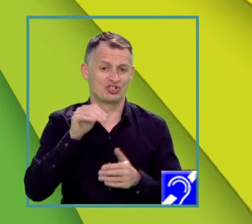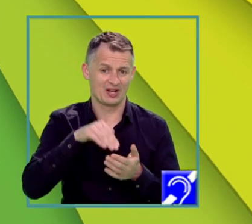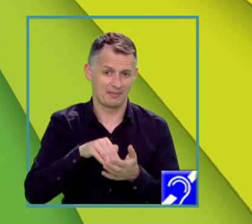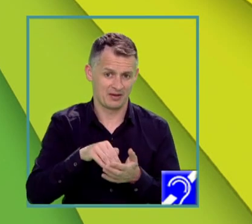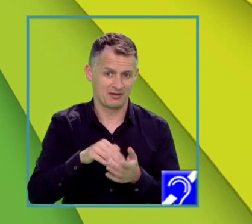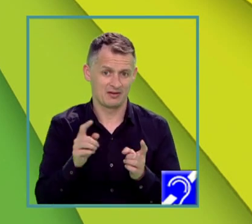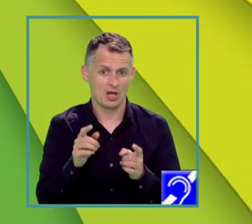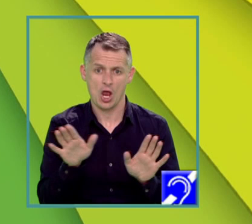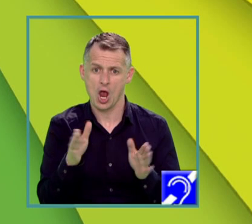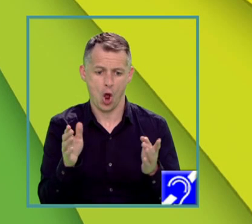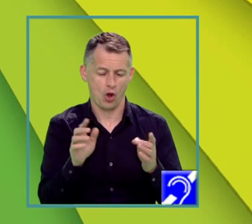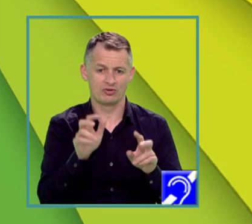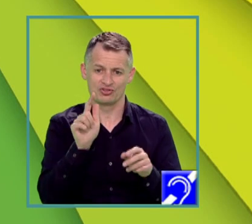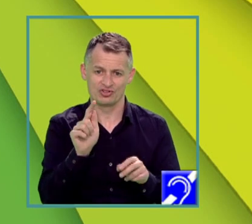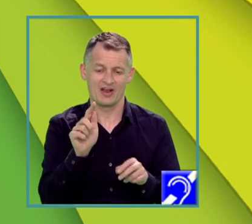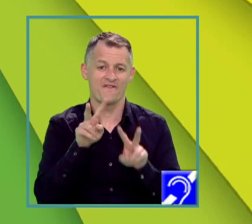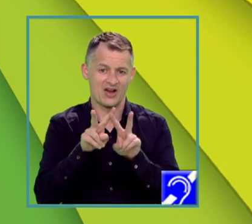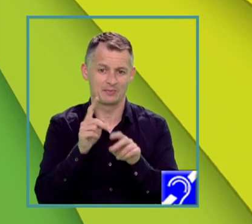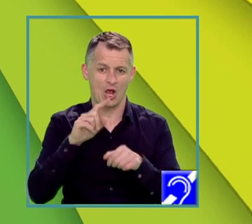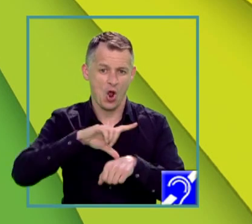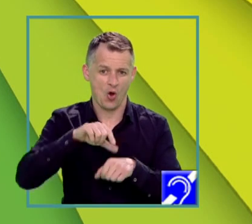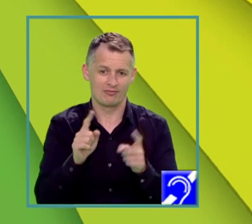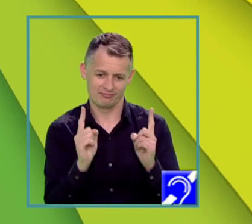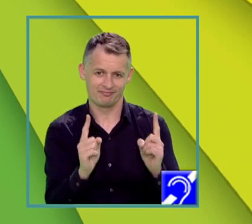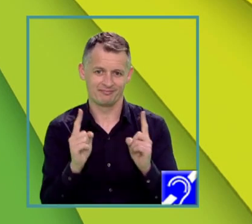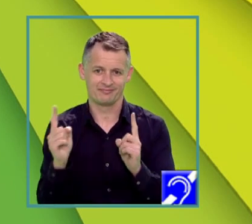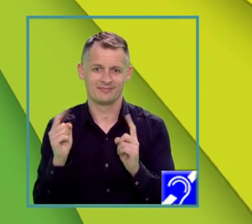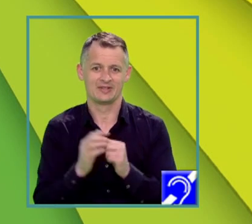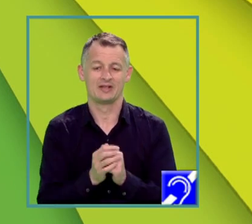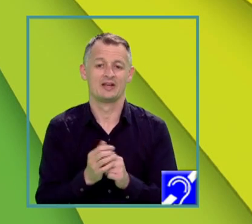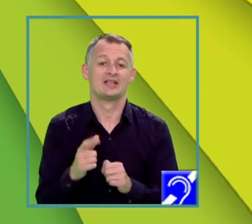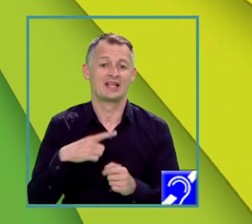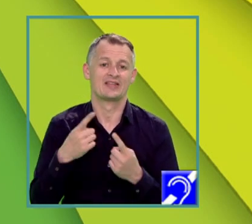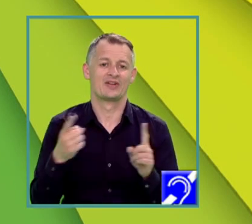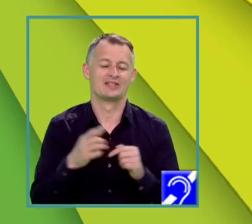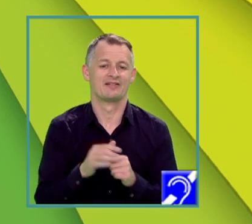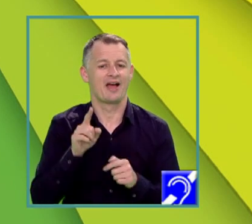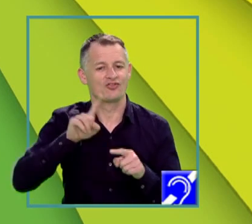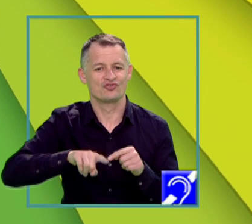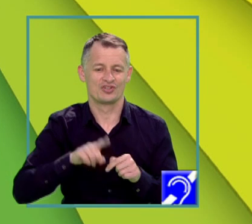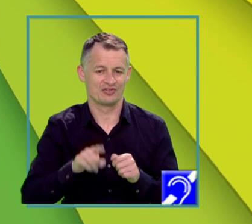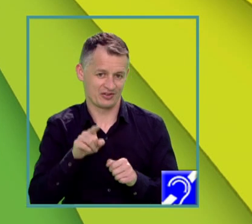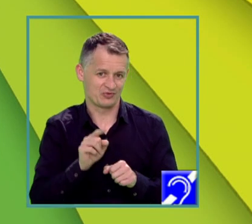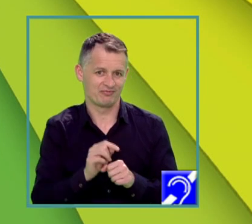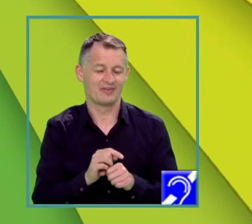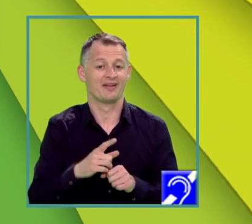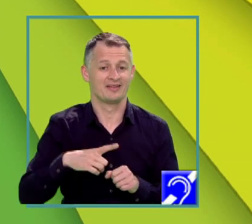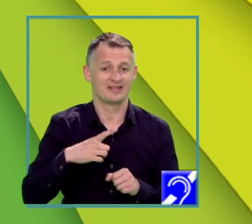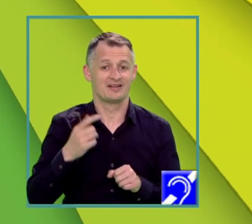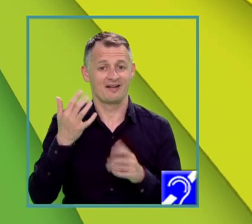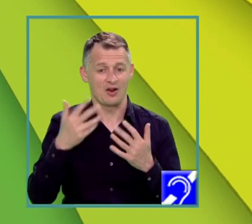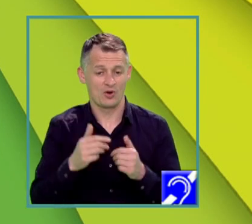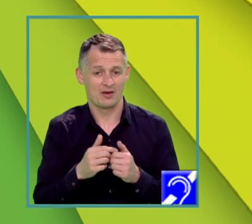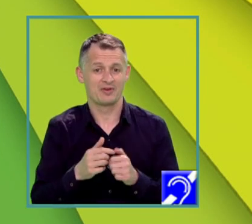este acceptată de gaz pe oră ca fiind diferența în aceeași notă să calculăm și diferența de